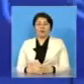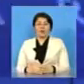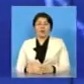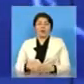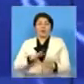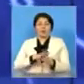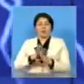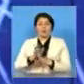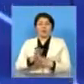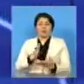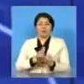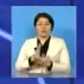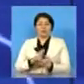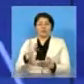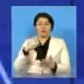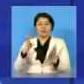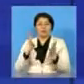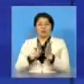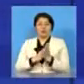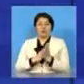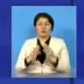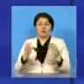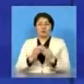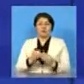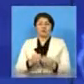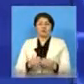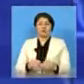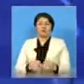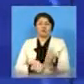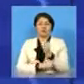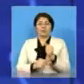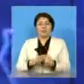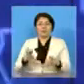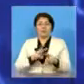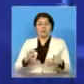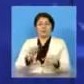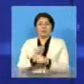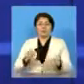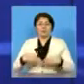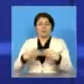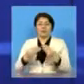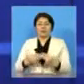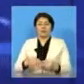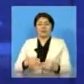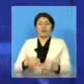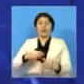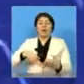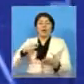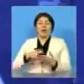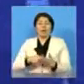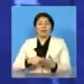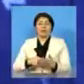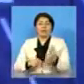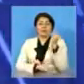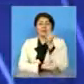Мүлтүксіз қызмет көрсеткен нөмірі 9-шы учаскелік пункт ұжымына министрліктен автокөлік табысталды. Қаламыздың тыныштығын күзететін тәртіп сақшылары үшін